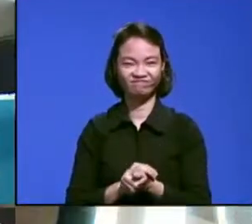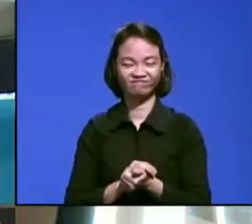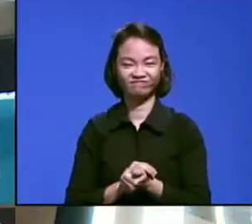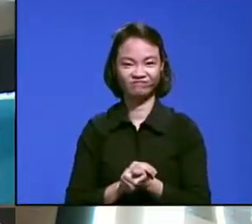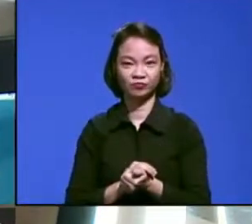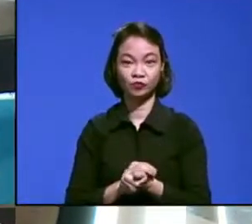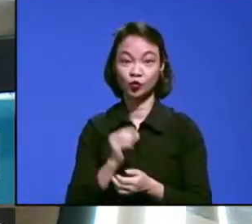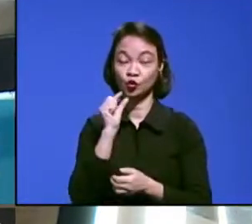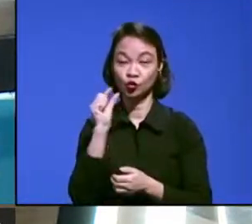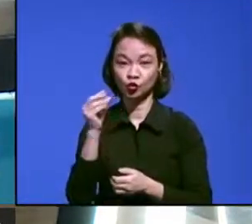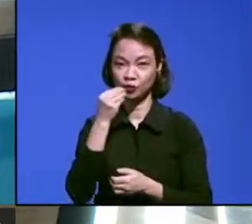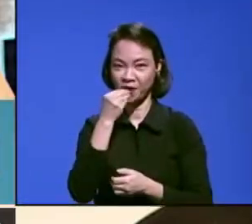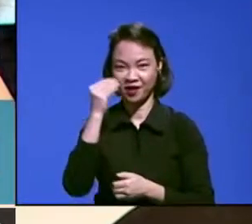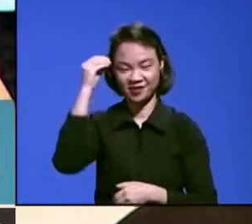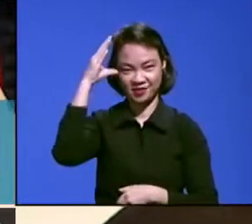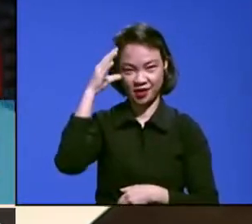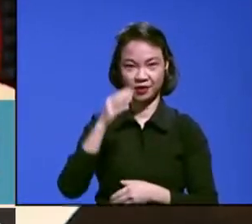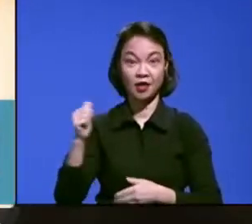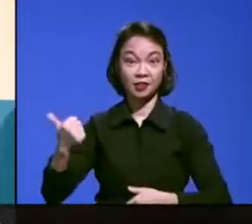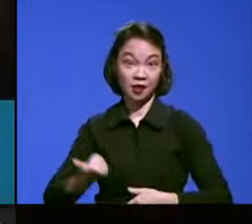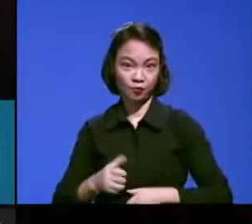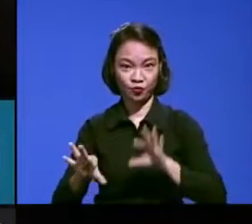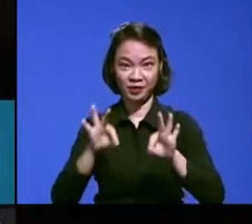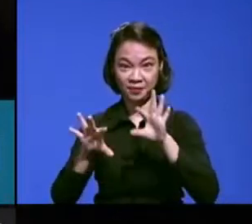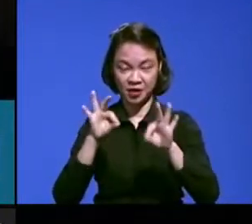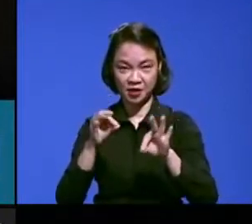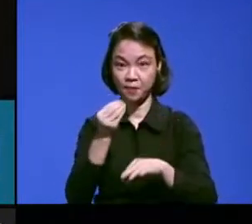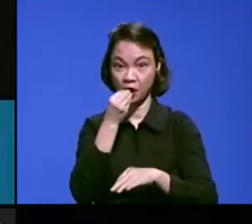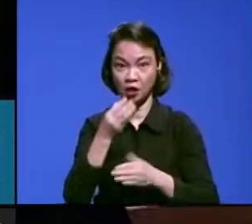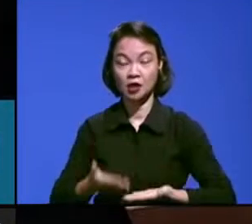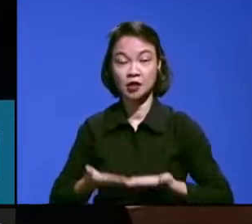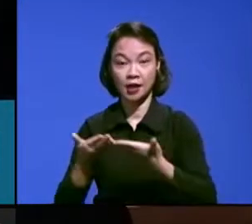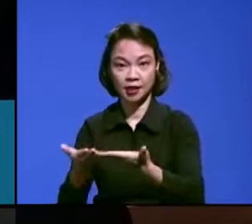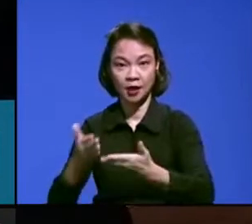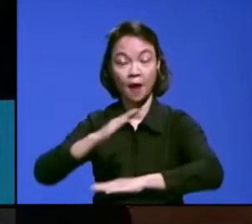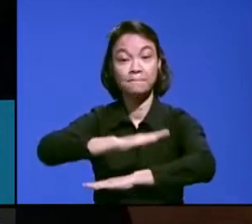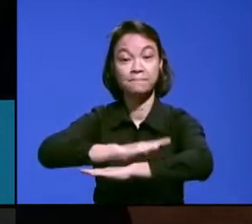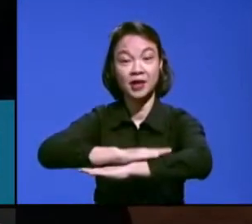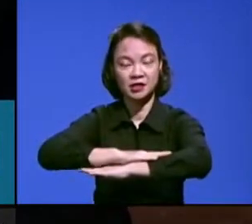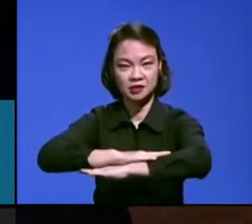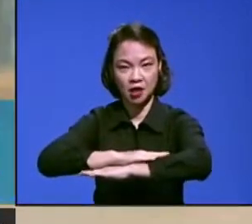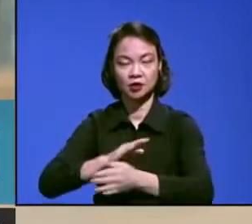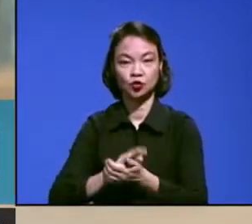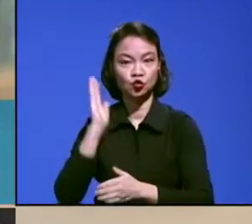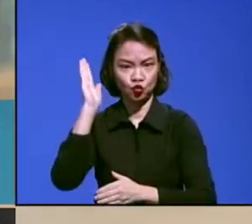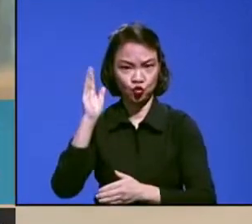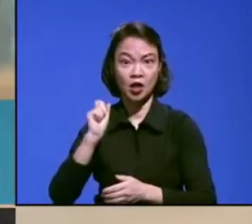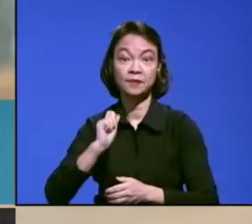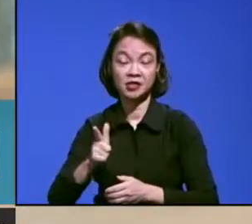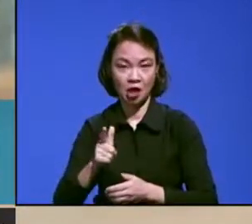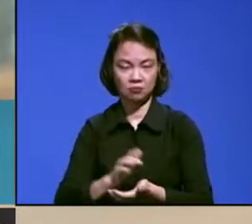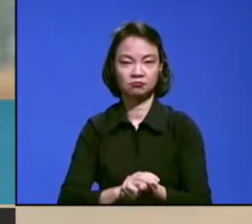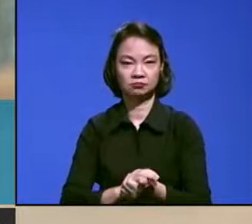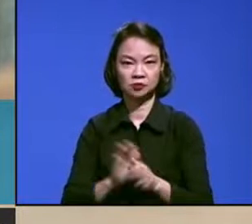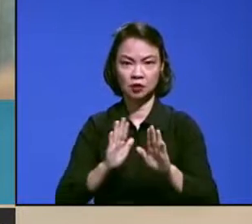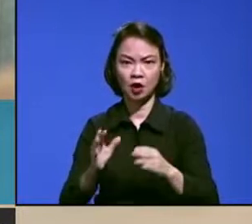Untuk santap siang, tamu masih bisa memilih aneka sajian dan akan diantar langsung ke meja restoran yang sudah direservasi sebelumnya supaya